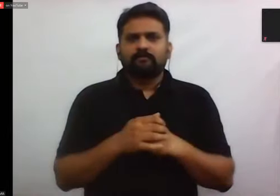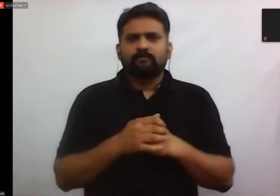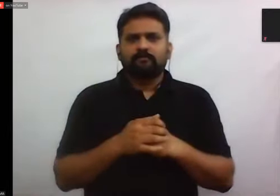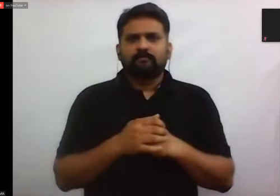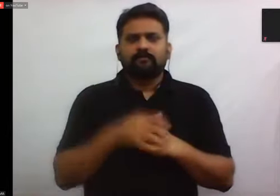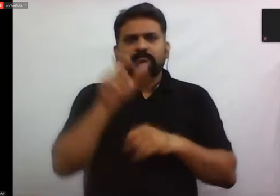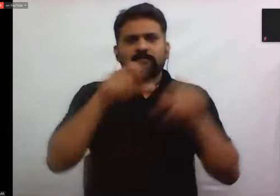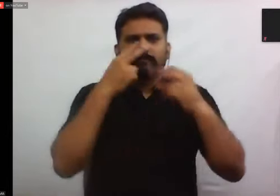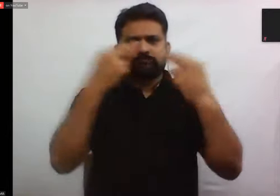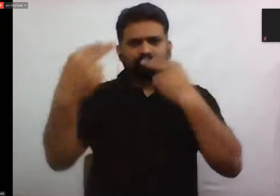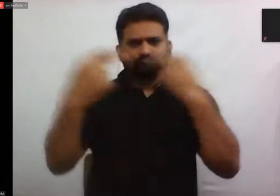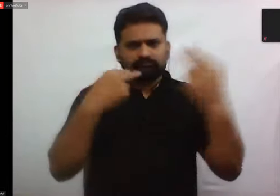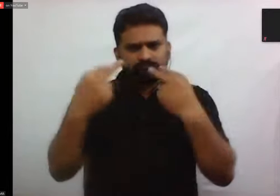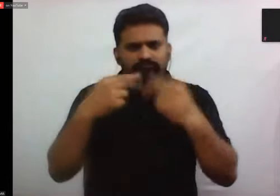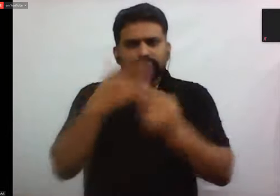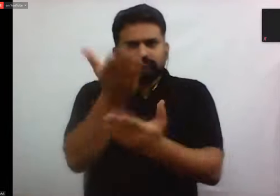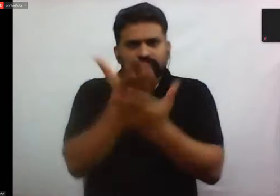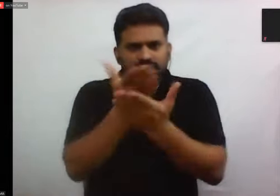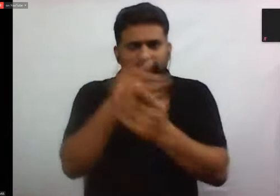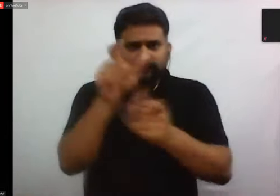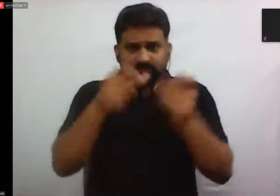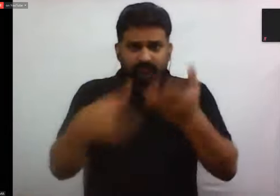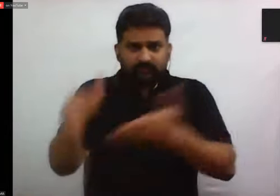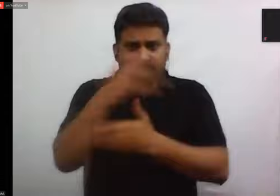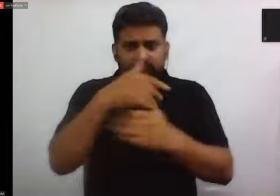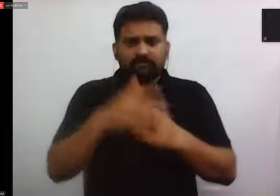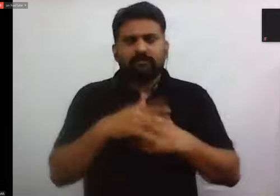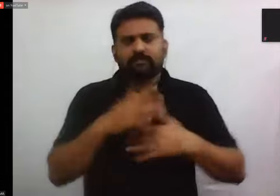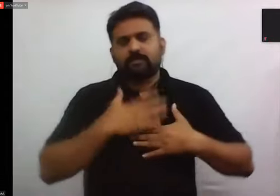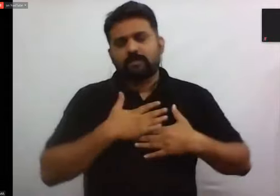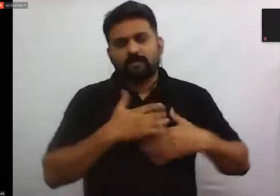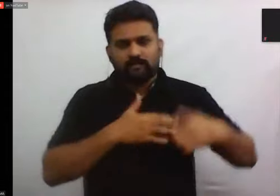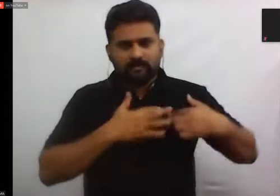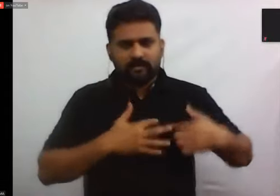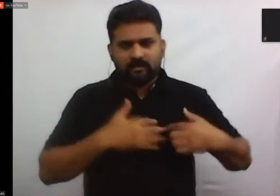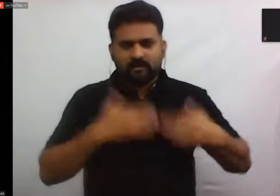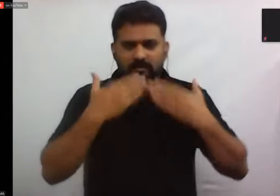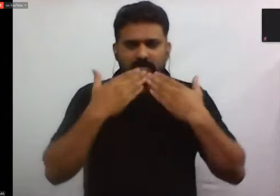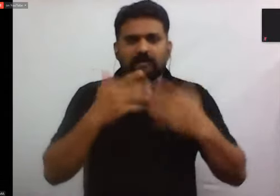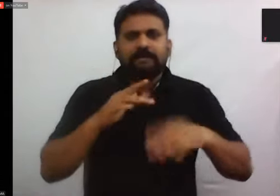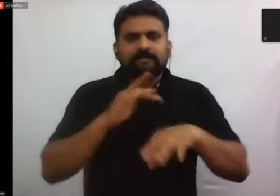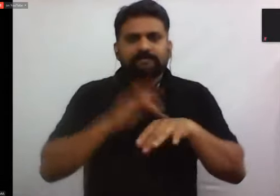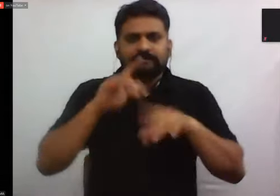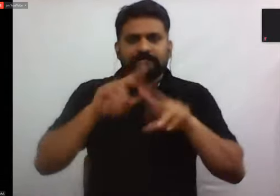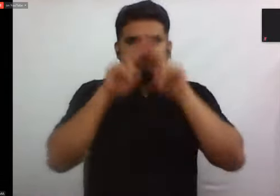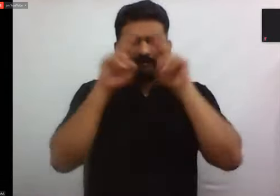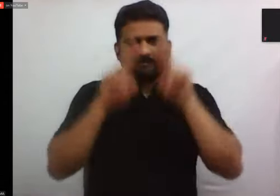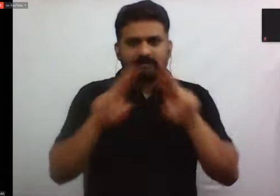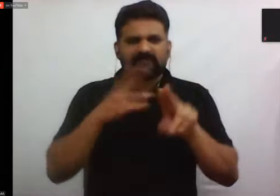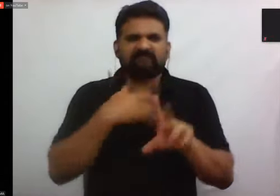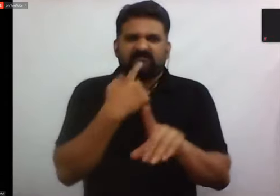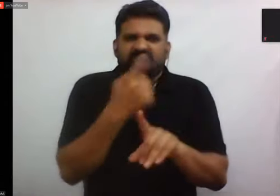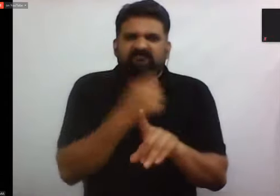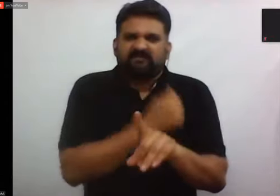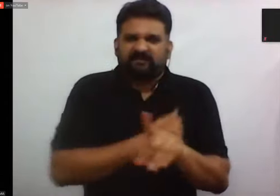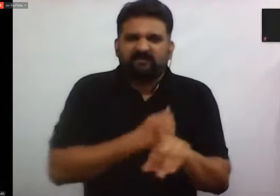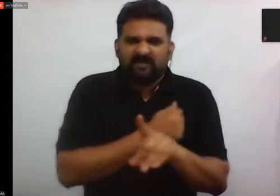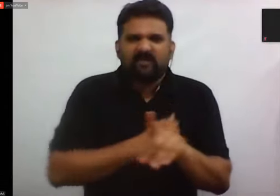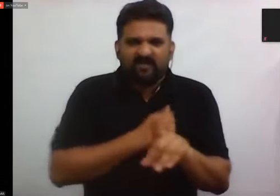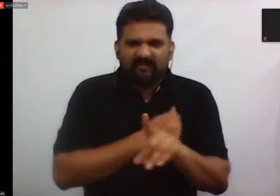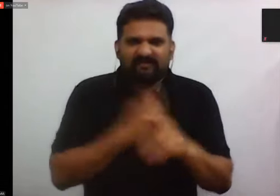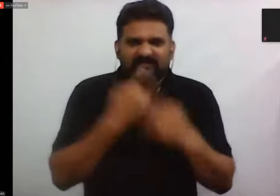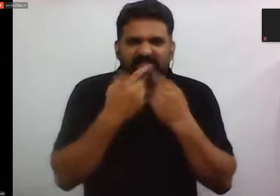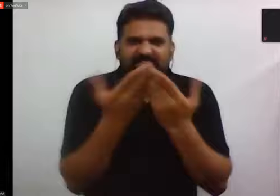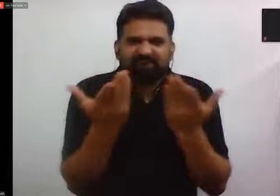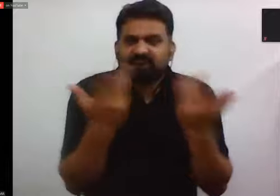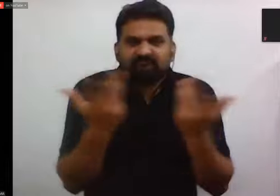viewers और participants को दिल से Sense International की तरफ से क्षमा मांगना चाहता हूँ, apology मांगना चाहता हूँ,